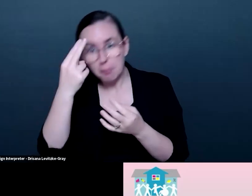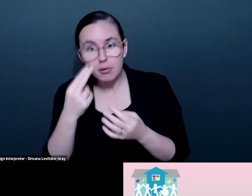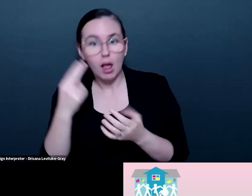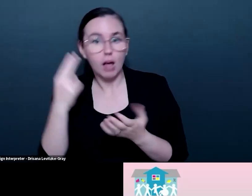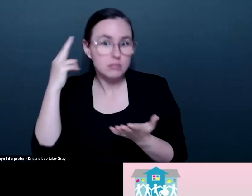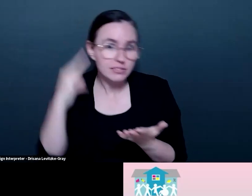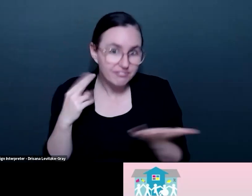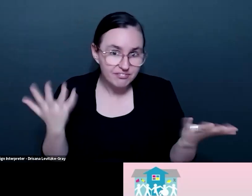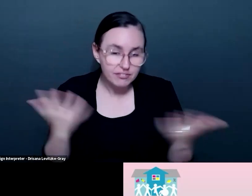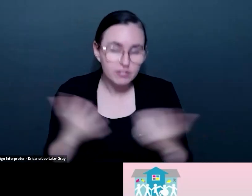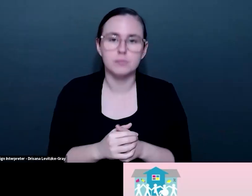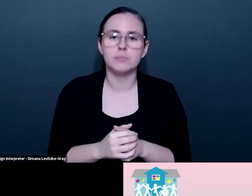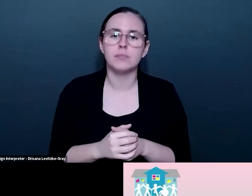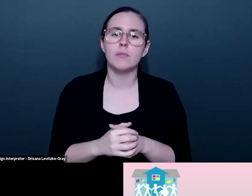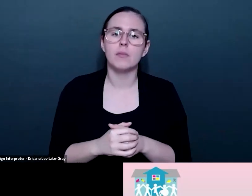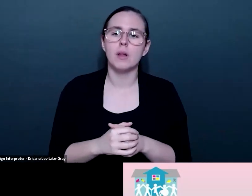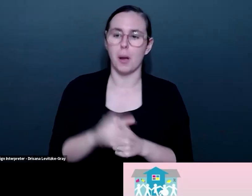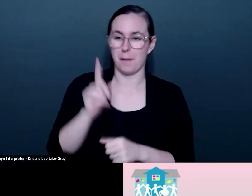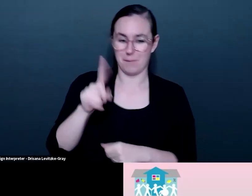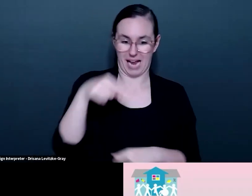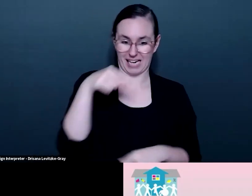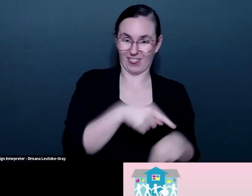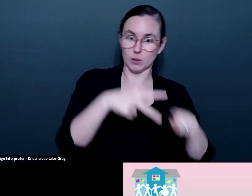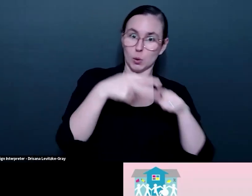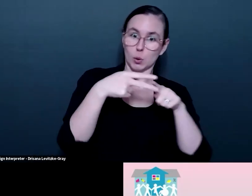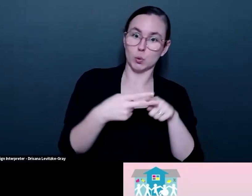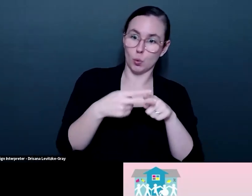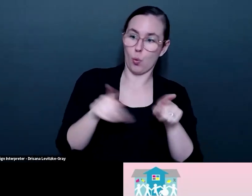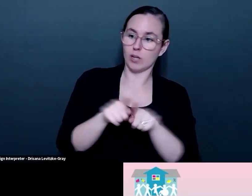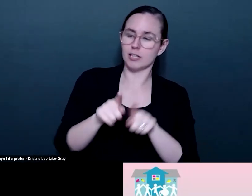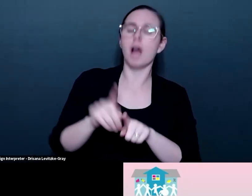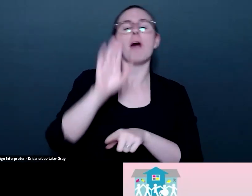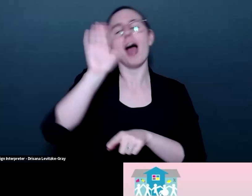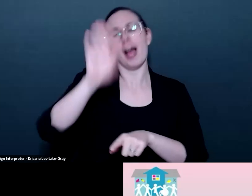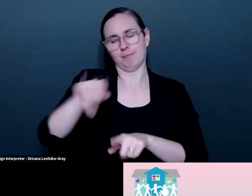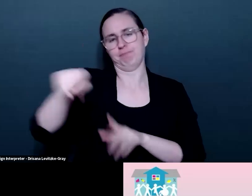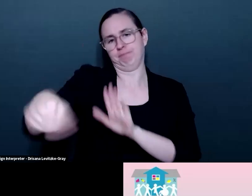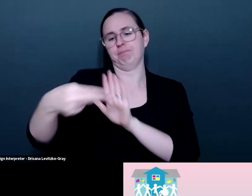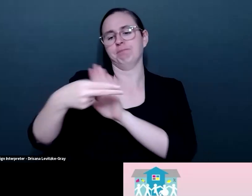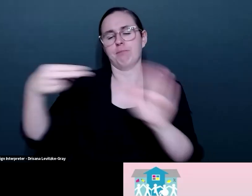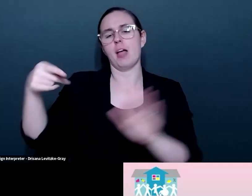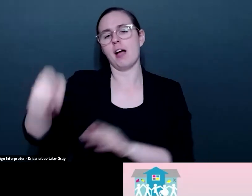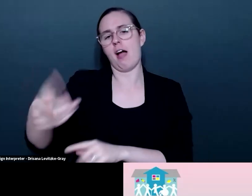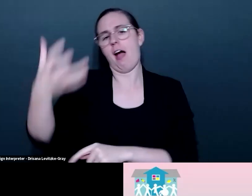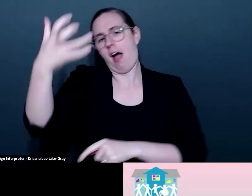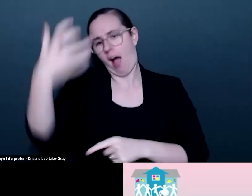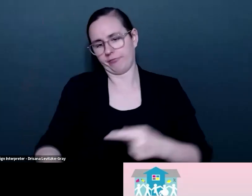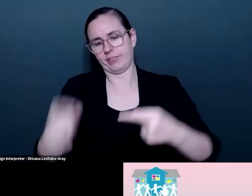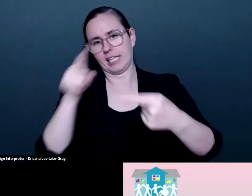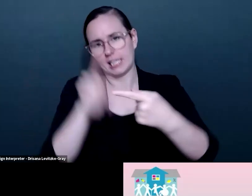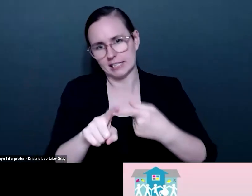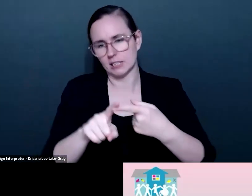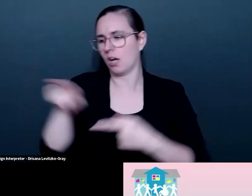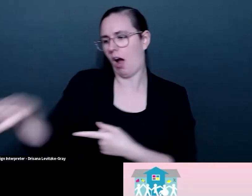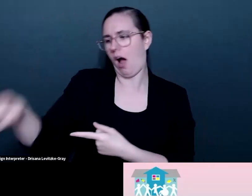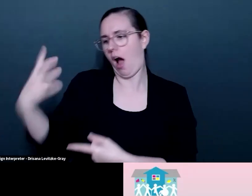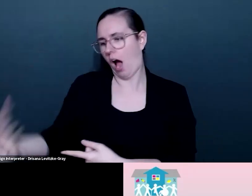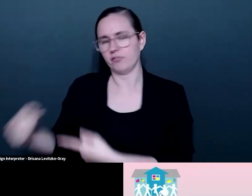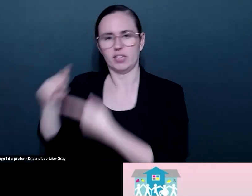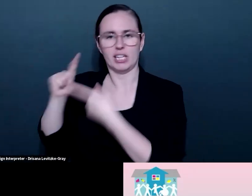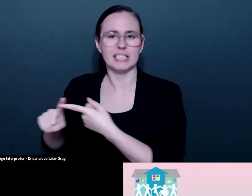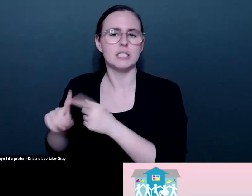problèmes avec des élèves individuels. Ceci, c'est plus une combinaison de travail